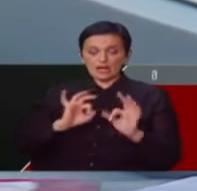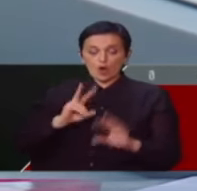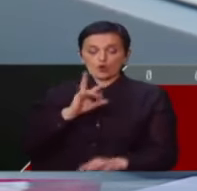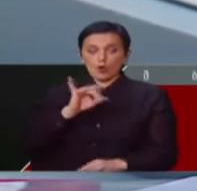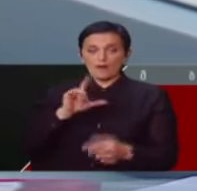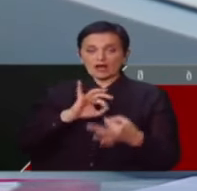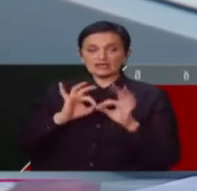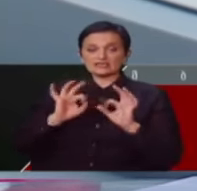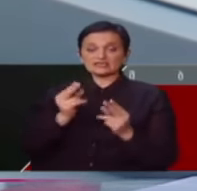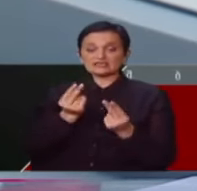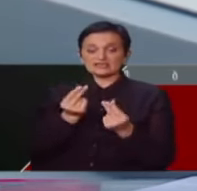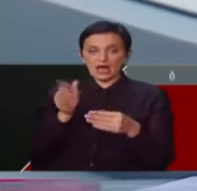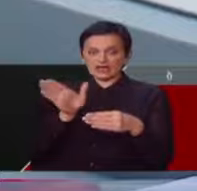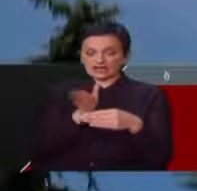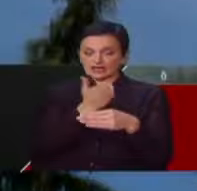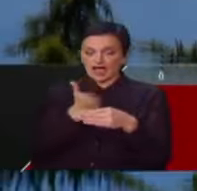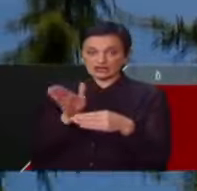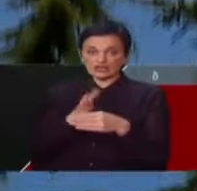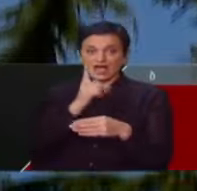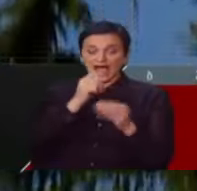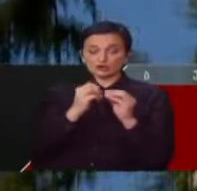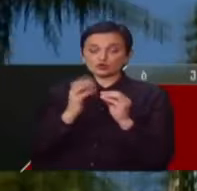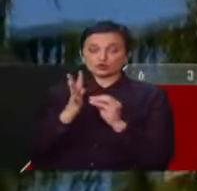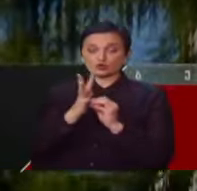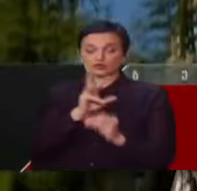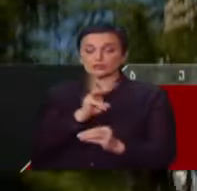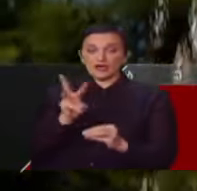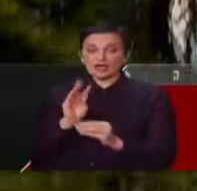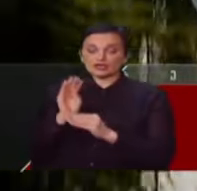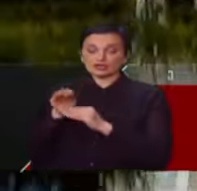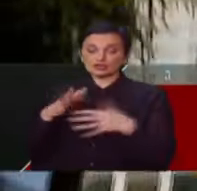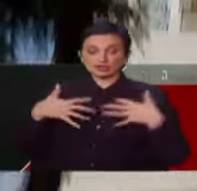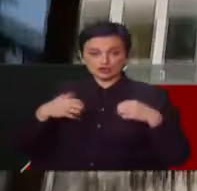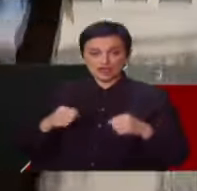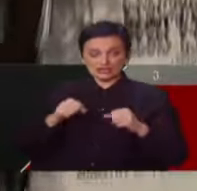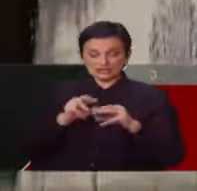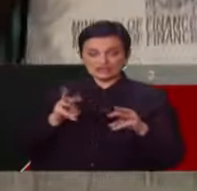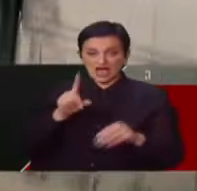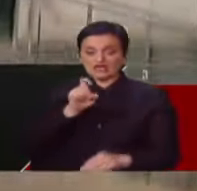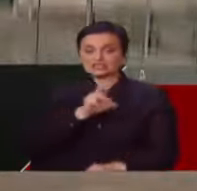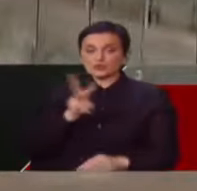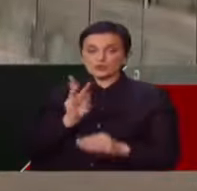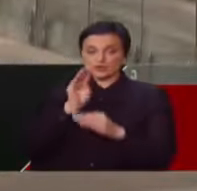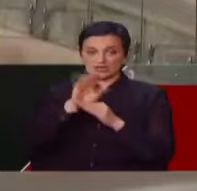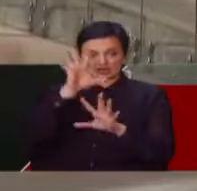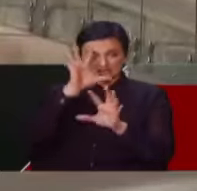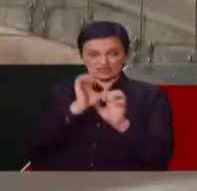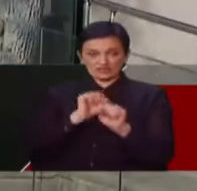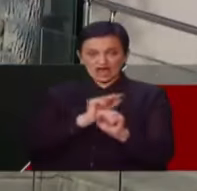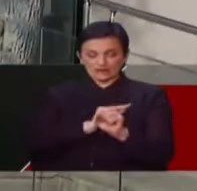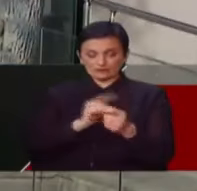კობახიძის განმარტებით, თანხები გადანაწილდება შემდეგნაირად: 115 მილიონით მოიმატებს ჯანდაცვის სამინისტროს ბიუჯეტი, 100 მილიონი დაემატება თავდაცვის